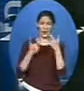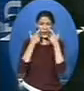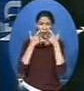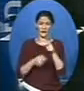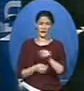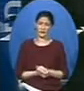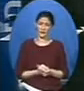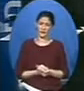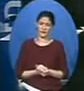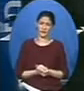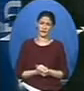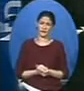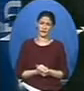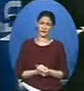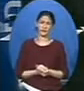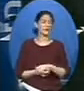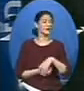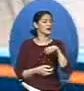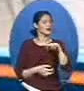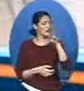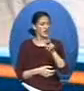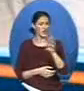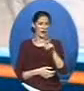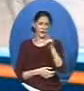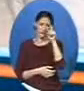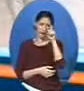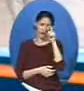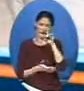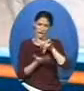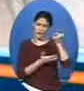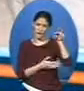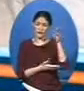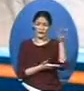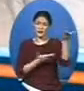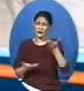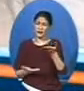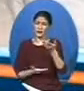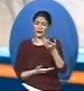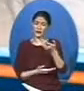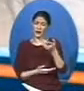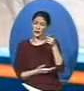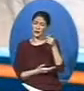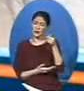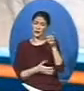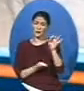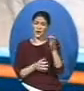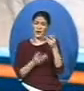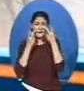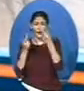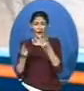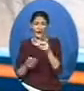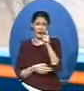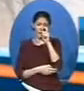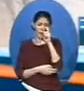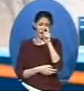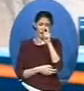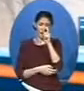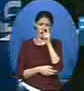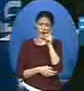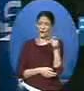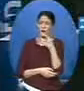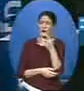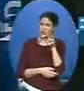לא נאכף, והמשטרה... זה נאכף ביפו, וזה קיים ביפו. בואו תסתכלו. בואו, אני מזמין אותך לבקר ביפו, ותראה שזה קיים. אגב, חבר הכנסת יוגב, למה